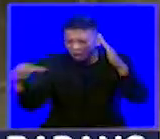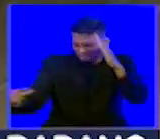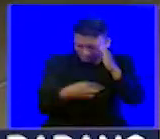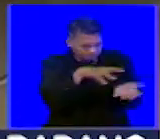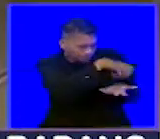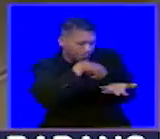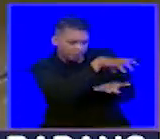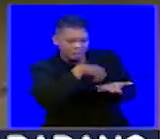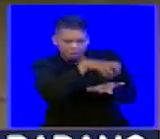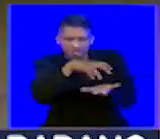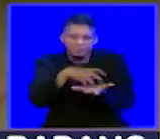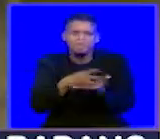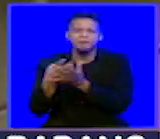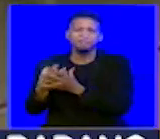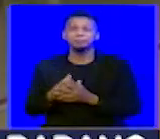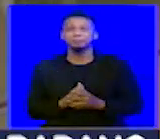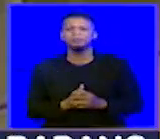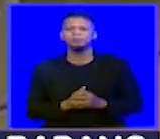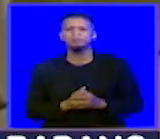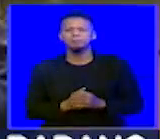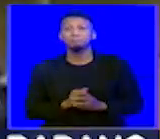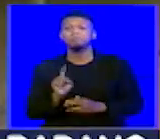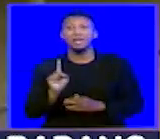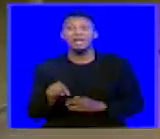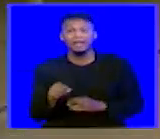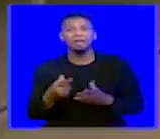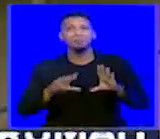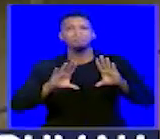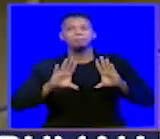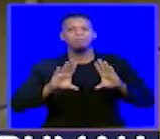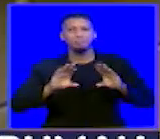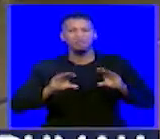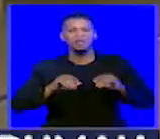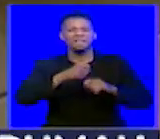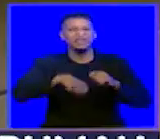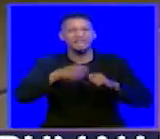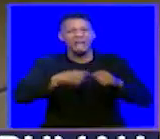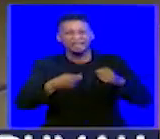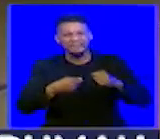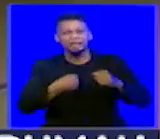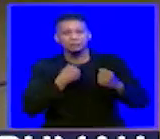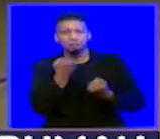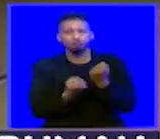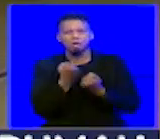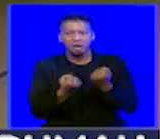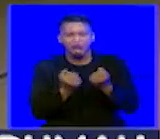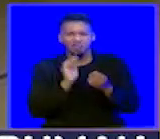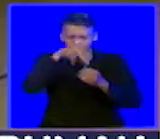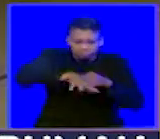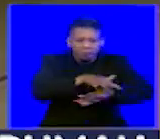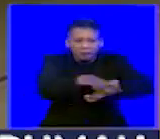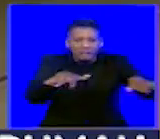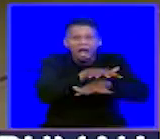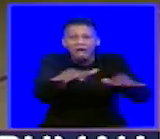di sekitar sini dan juga ban pelampung. Sementara itu juga pemirsa, memang tidak semua warga memilih mengungsi karena